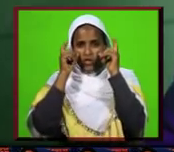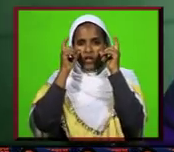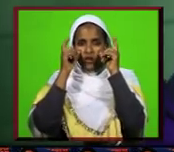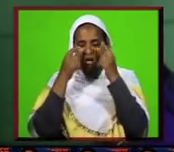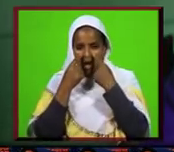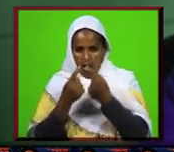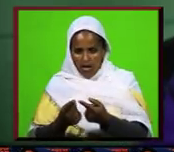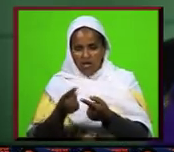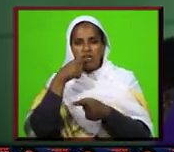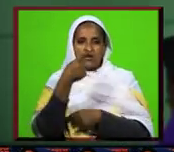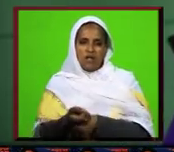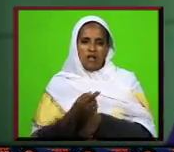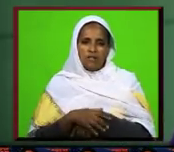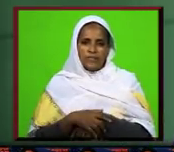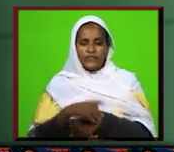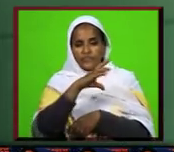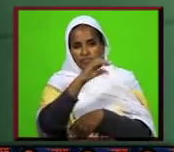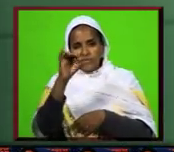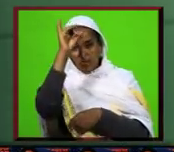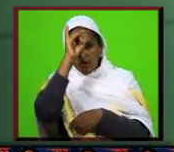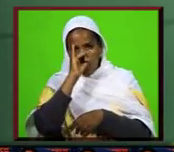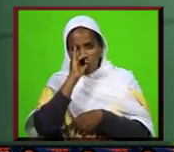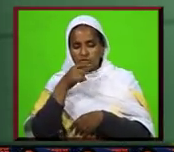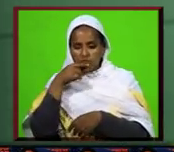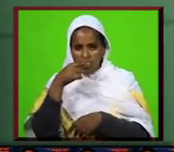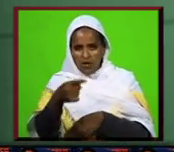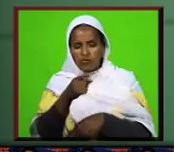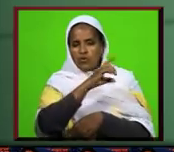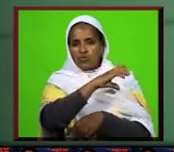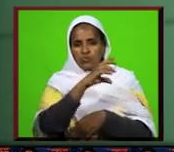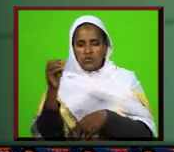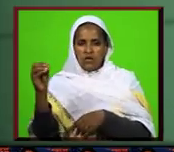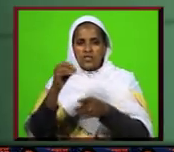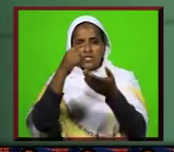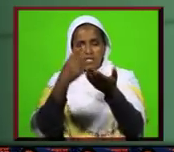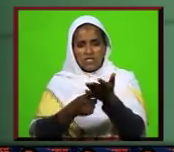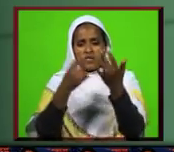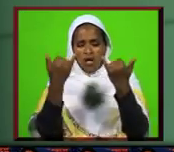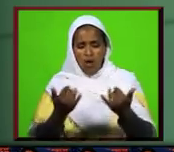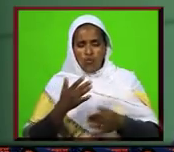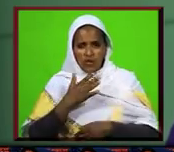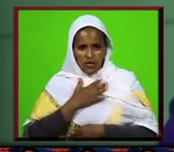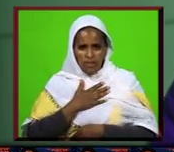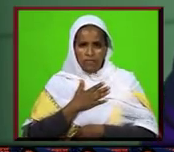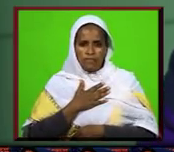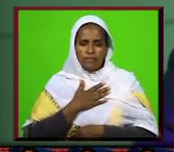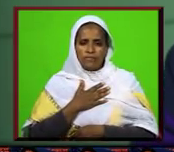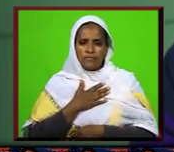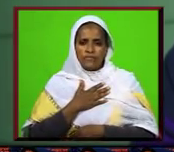ቀና አየው ይላል እና ሊቃውንት ይናገሩታል። እና ስለዚህ አሁን እኔም